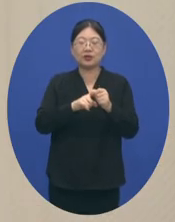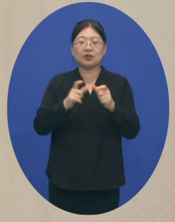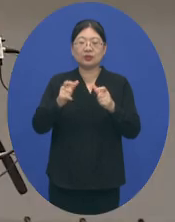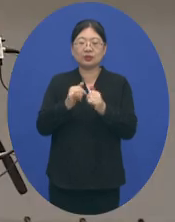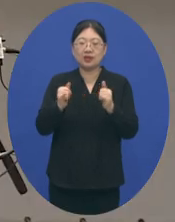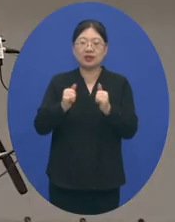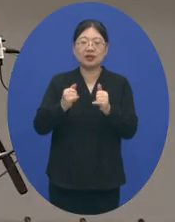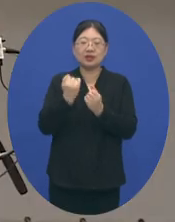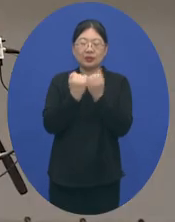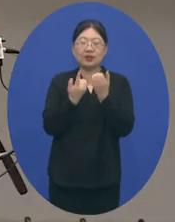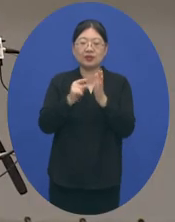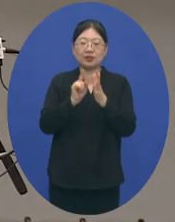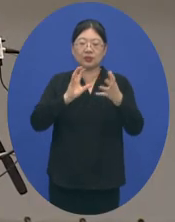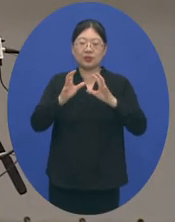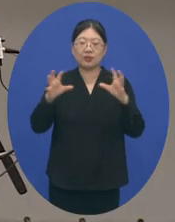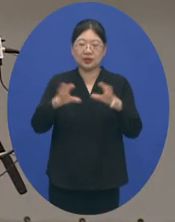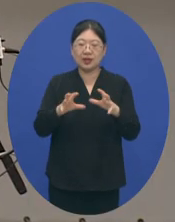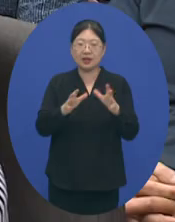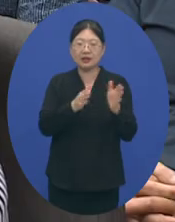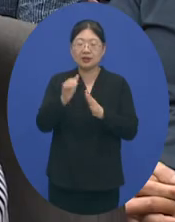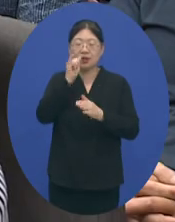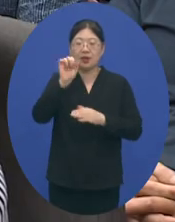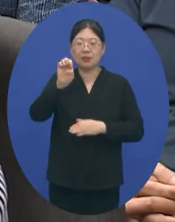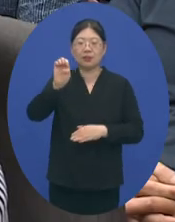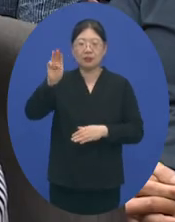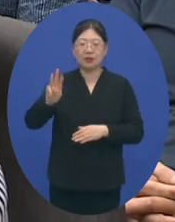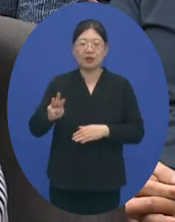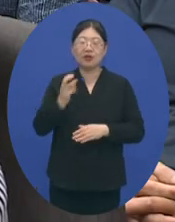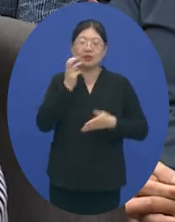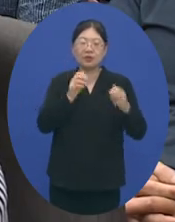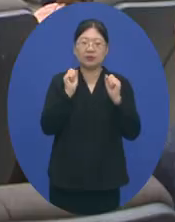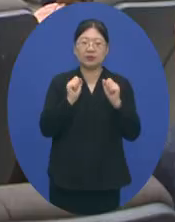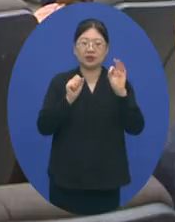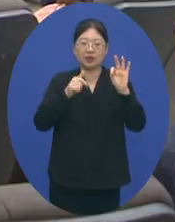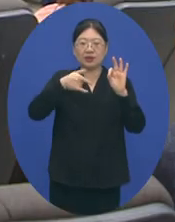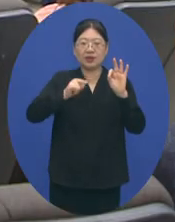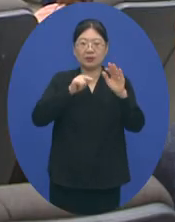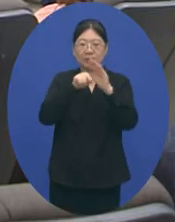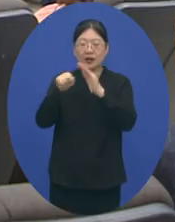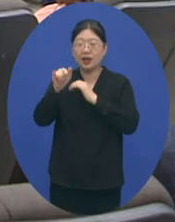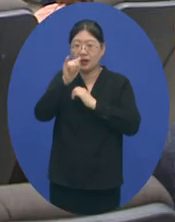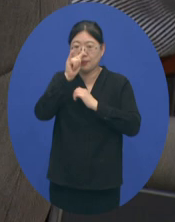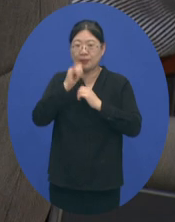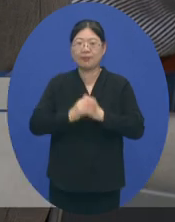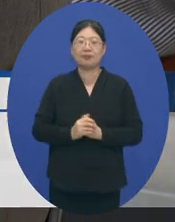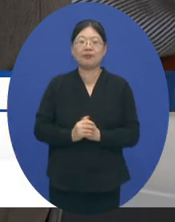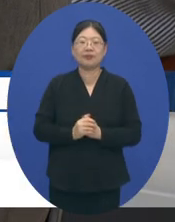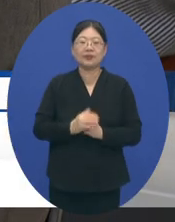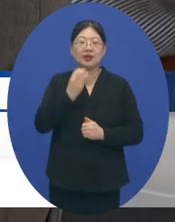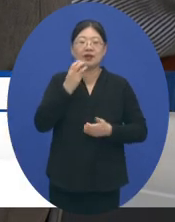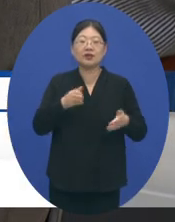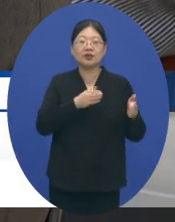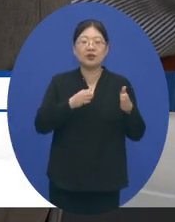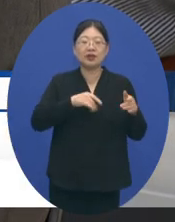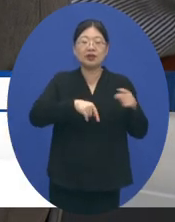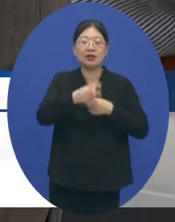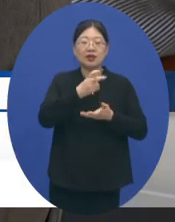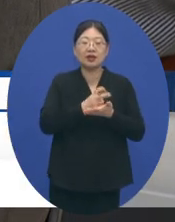토론회가 시작됐습니다. 포천을 시작으로 경기 북부 10개 시군을 찾아다니며 열렸습니다. 경기도의